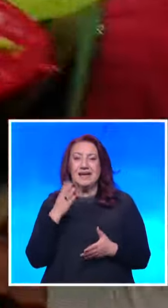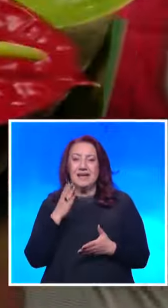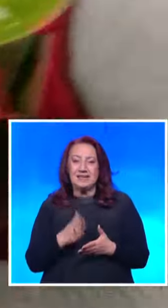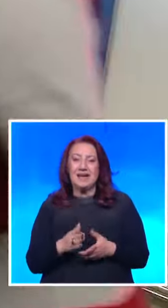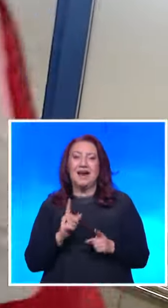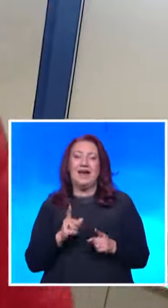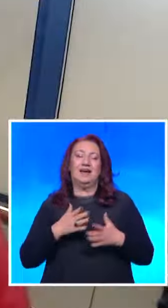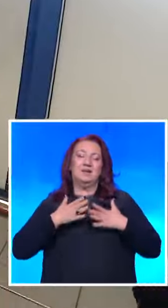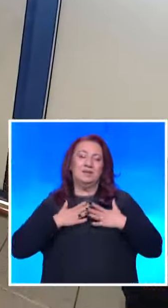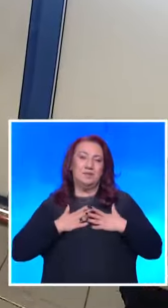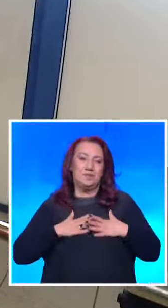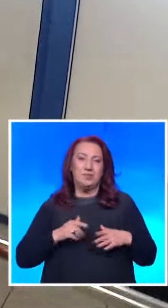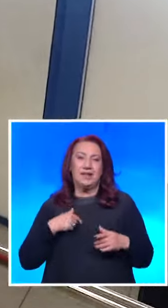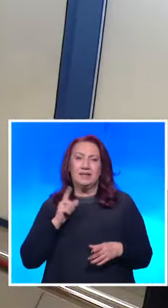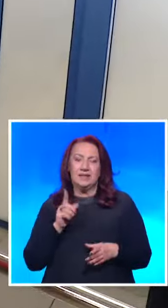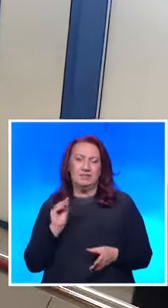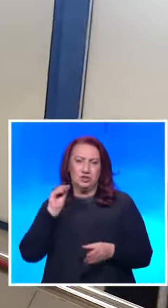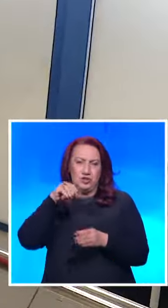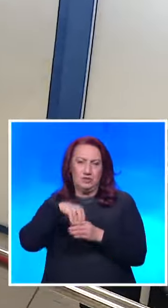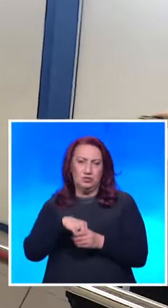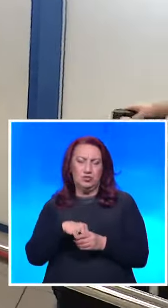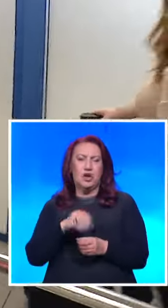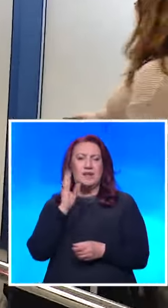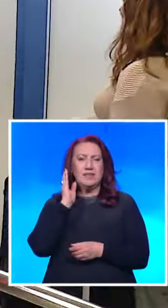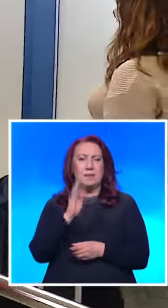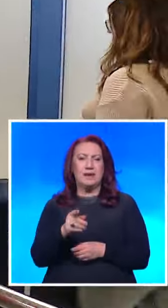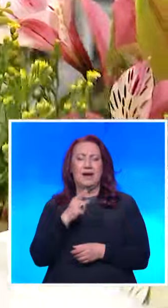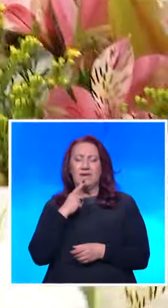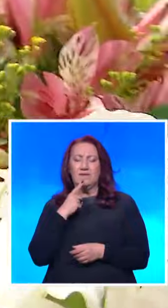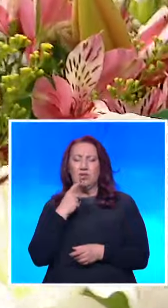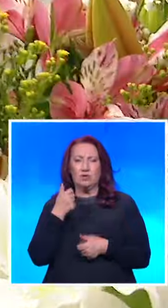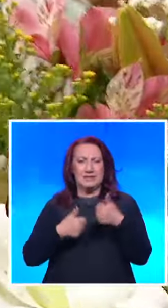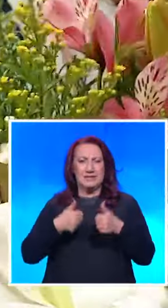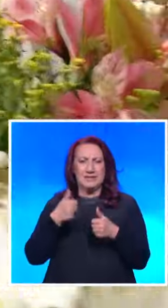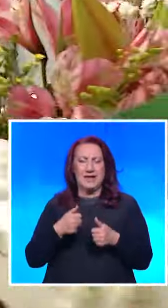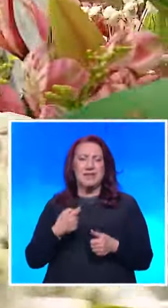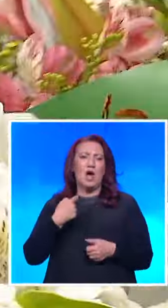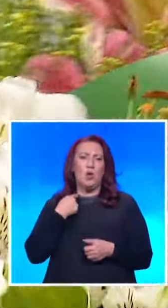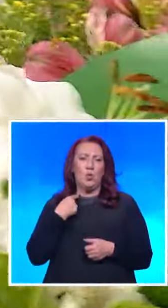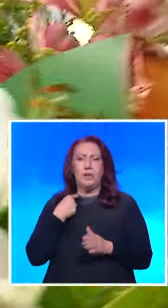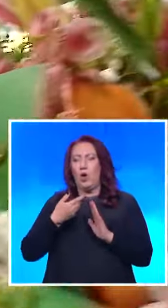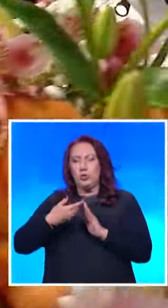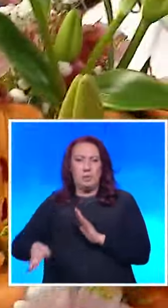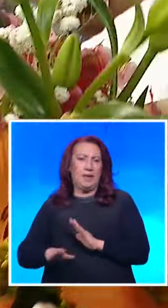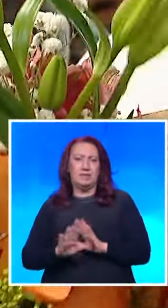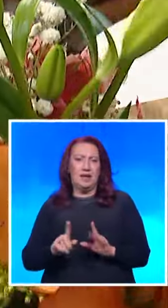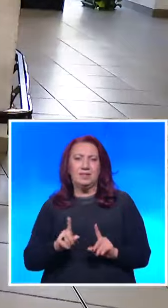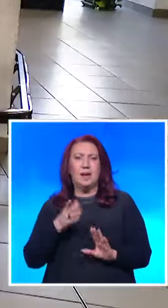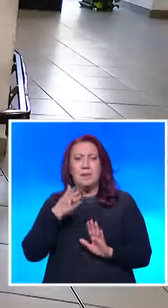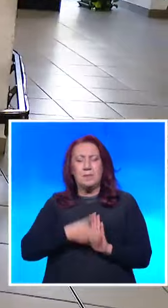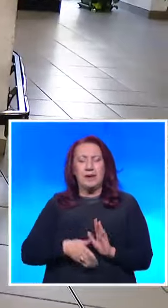да си улекна. Аз трябваше да се включи директно в директните елиминации, където ако загубиш, отпадаш. Нямах право на грешка.